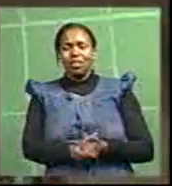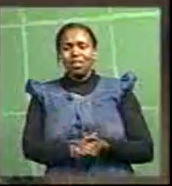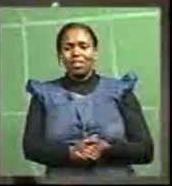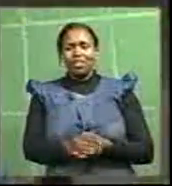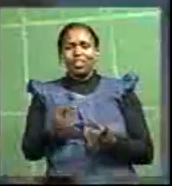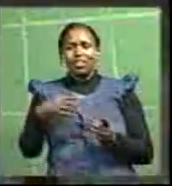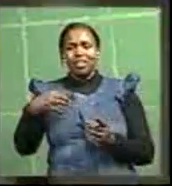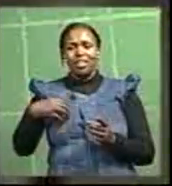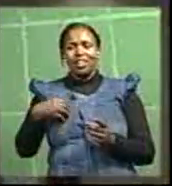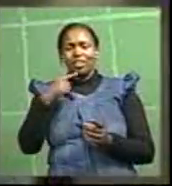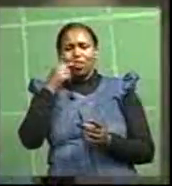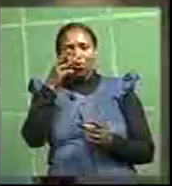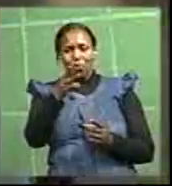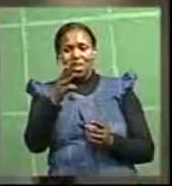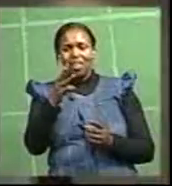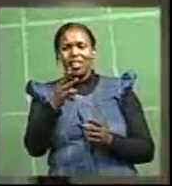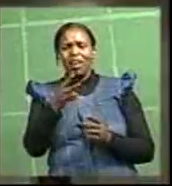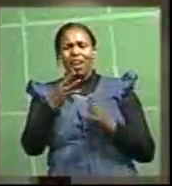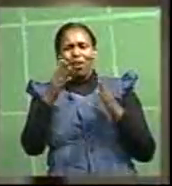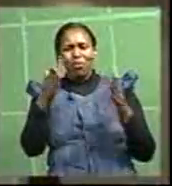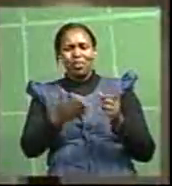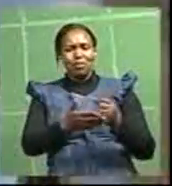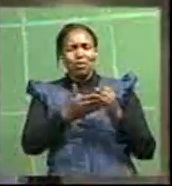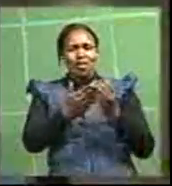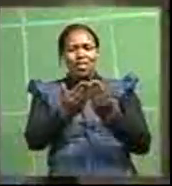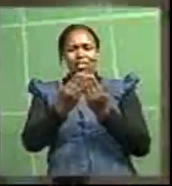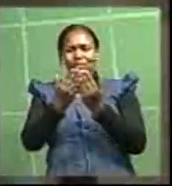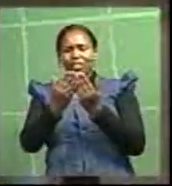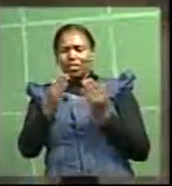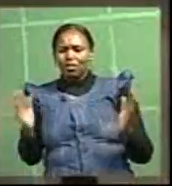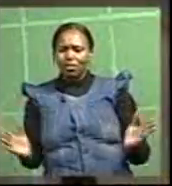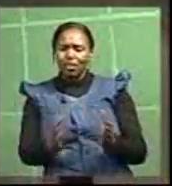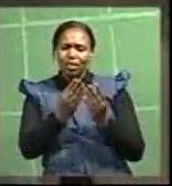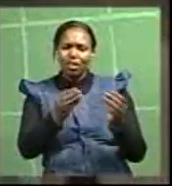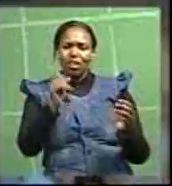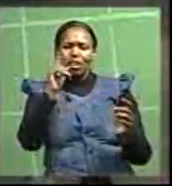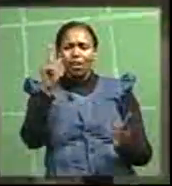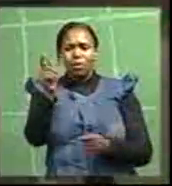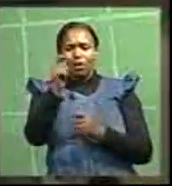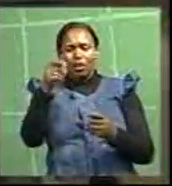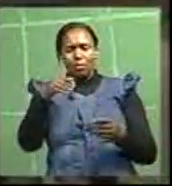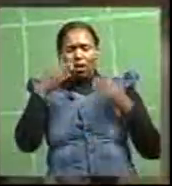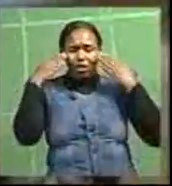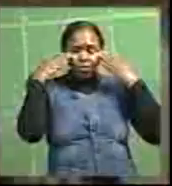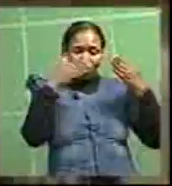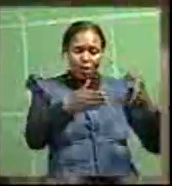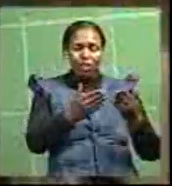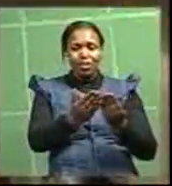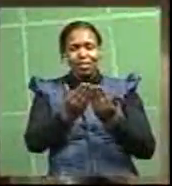Lotsatsa uthi utawunanga kakhulu temfundo akhuthade abantwana labasetikoleni letisemakhaya ukuthi batimisele etifundweni tabo.